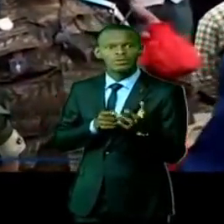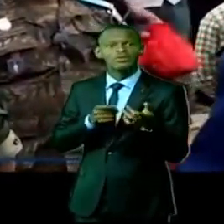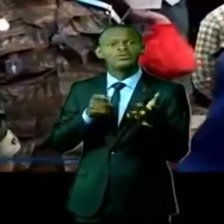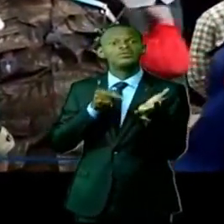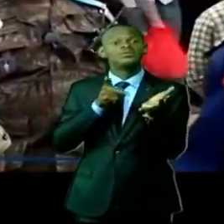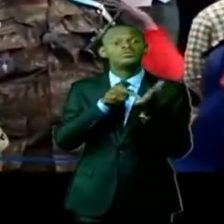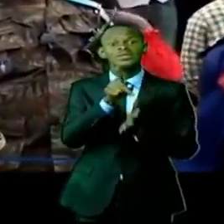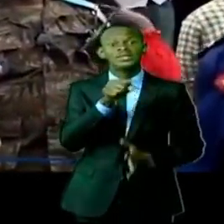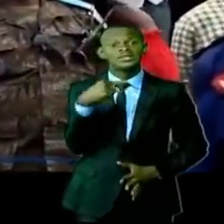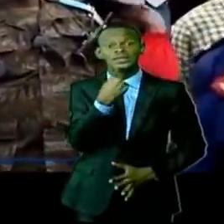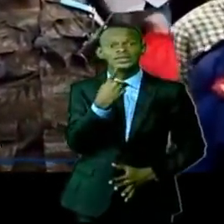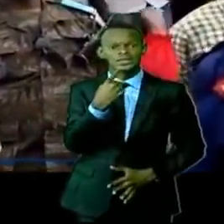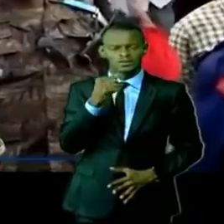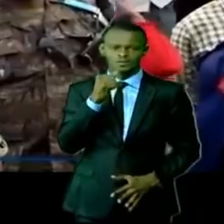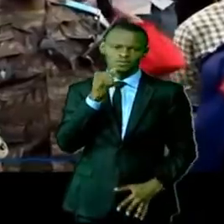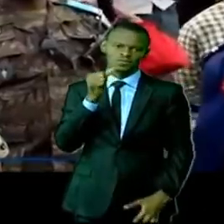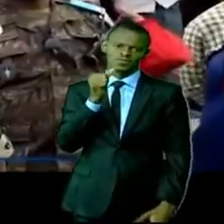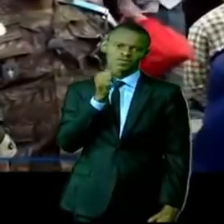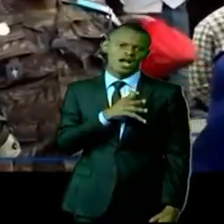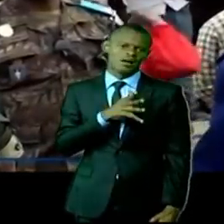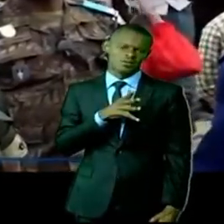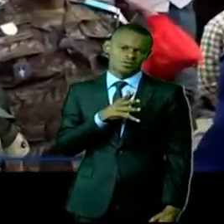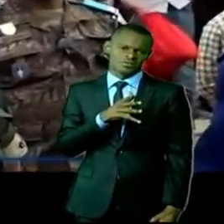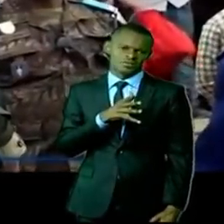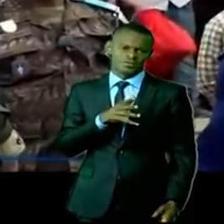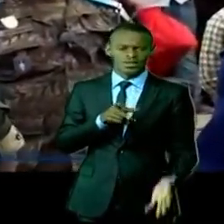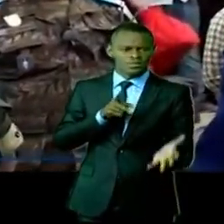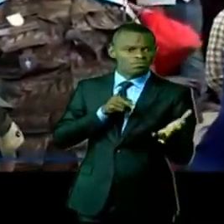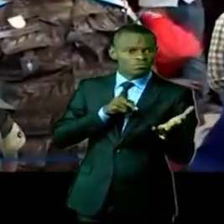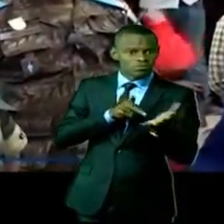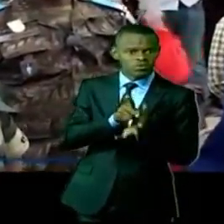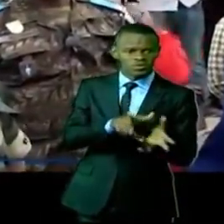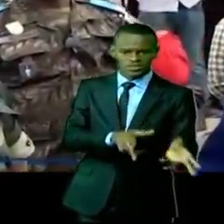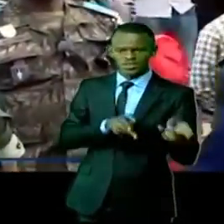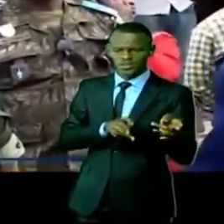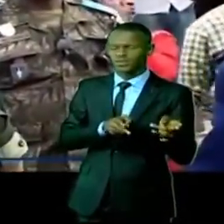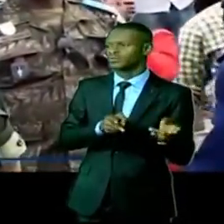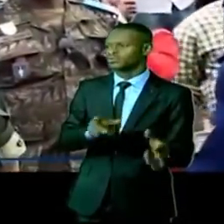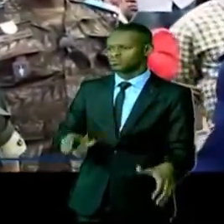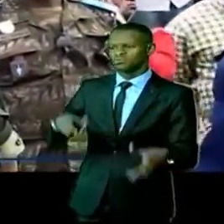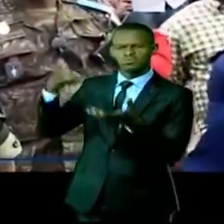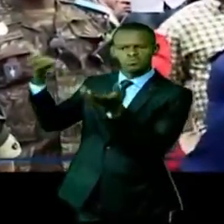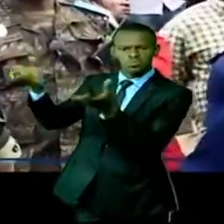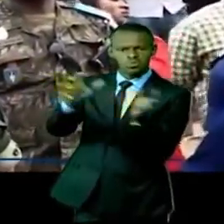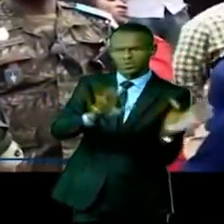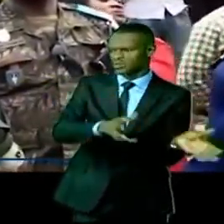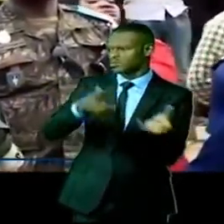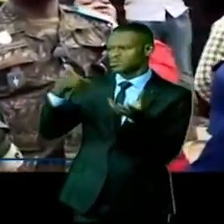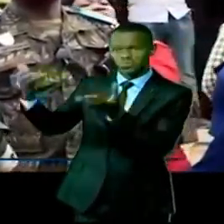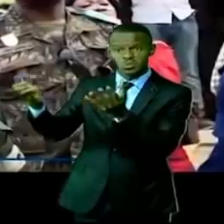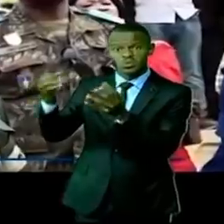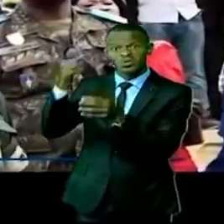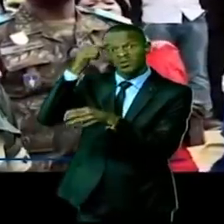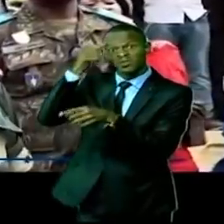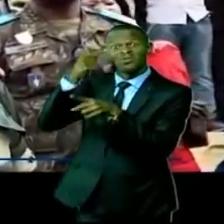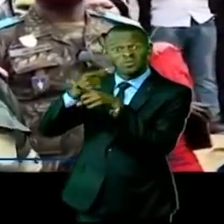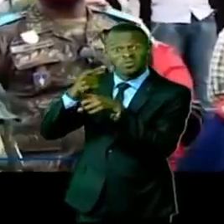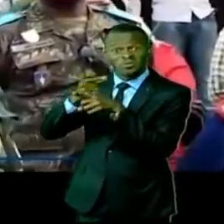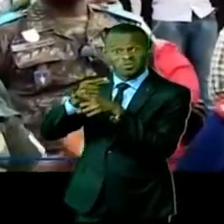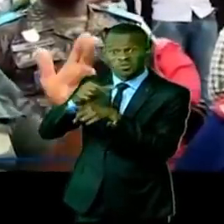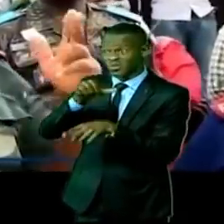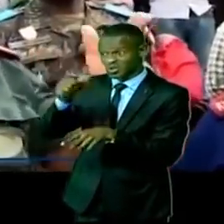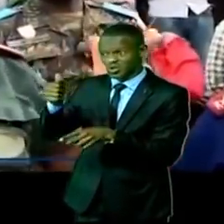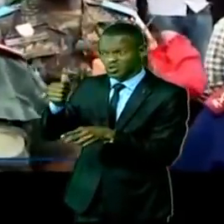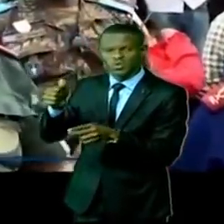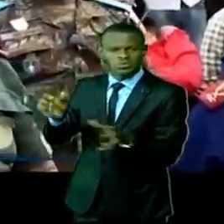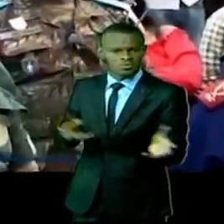arme-là pour aller approvisionner leurs frères. Et pour que leurs frères fassent quoi? Avec cette arme,